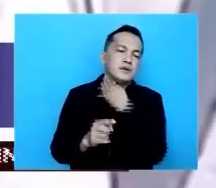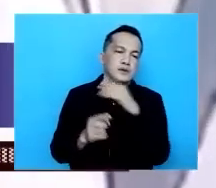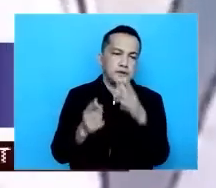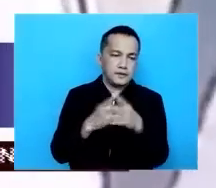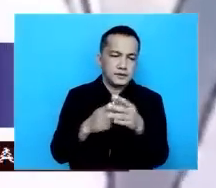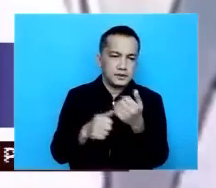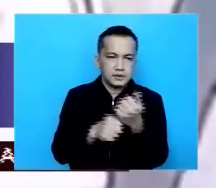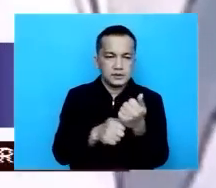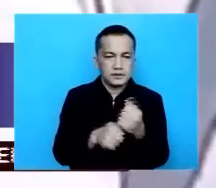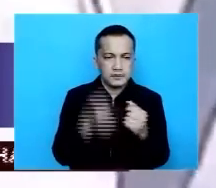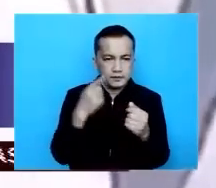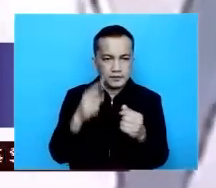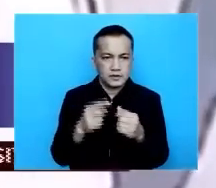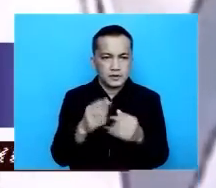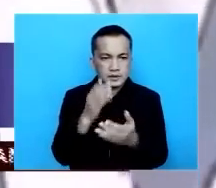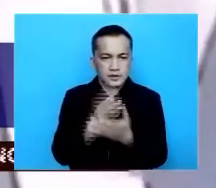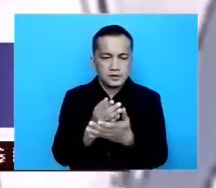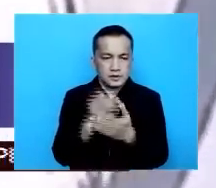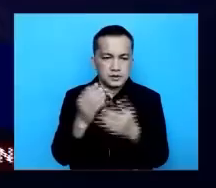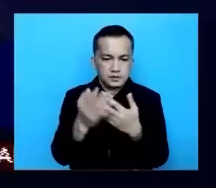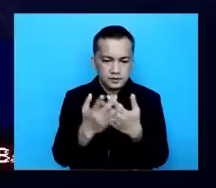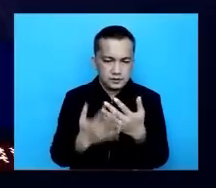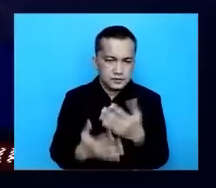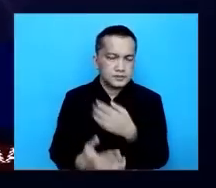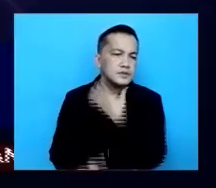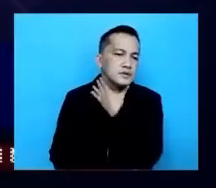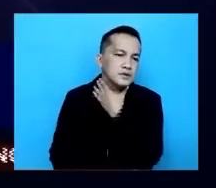biktima para tumigil ang pagdurugo sa kanyang leeg.